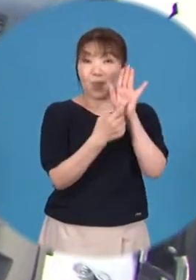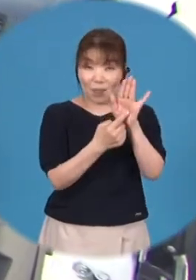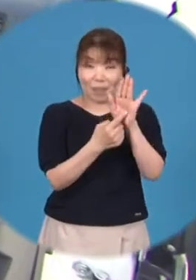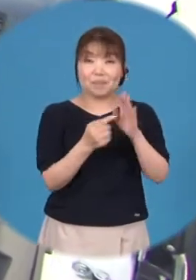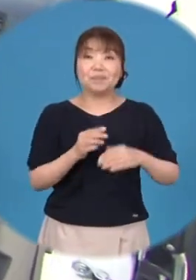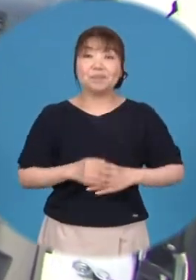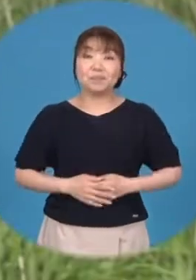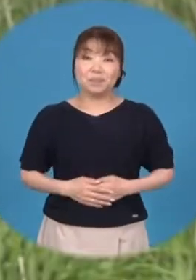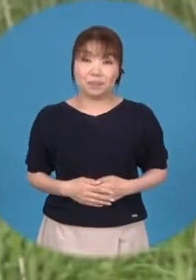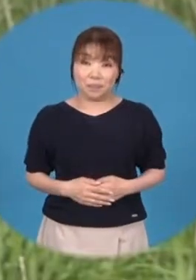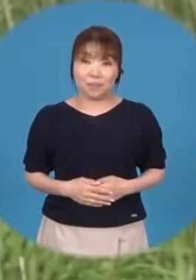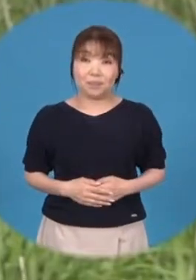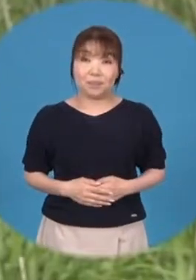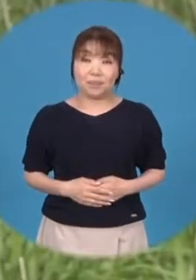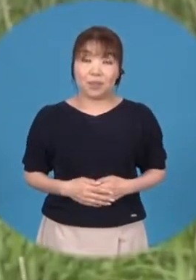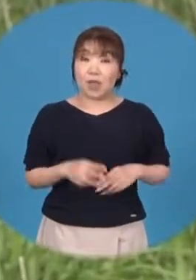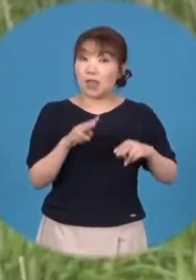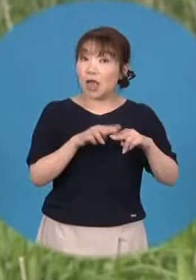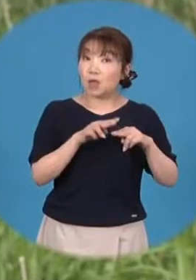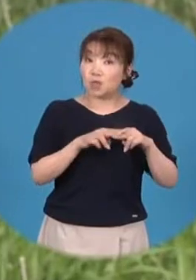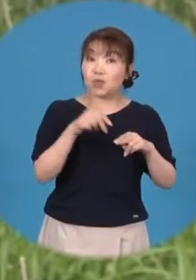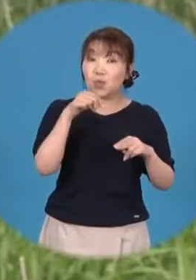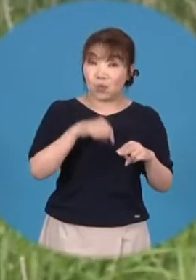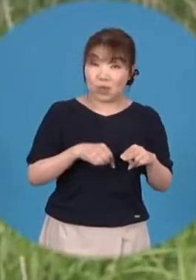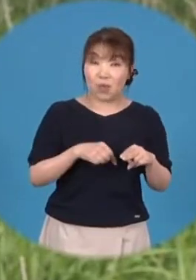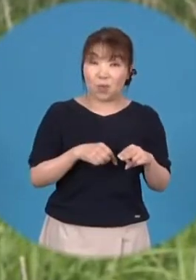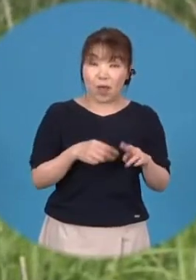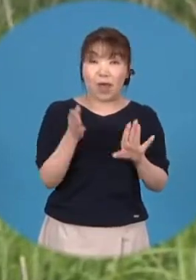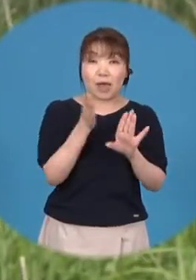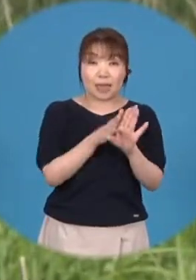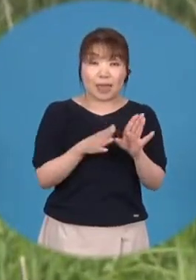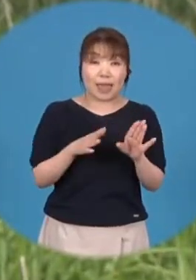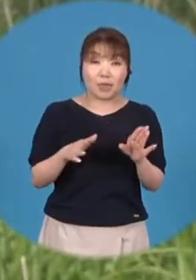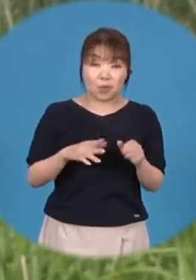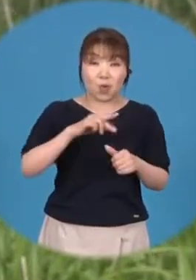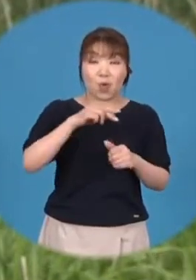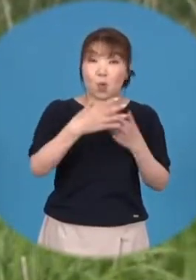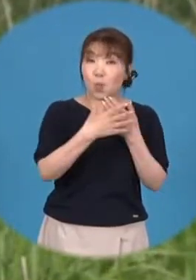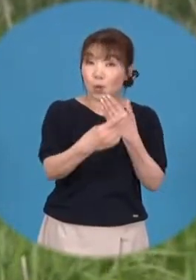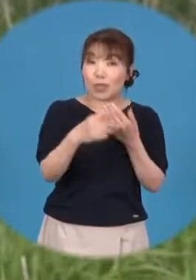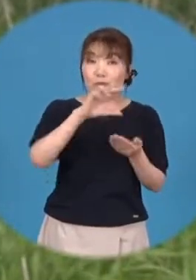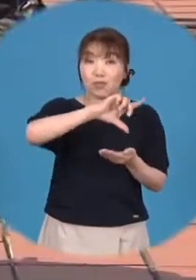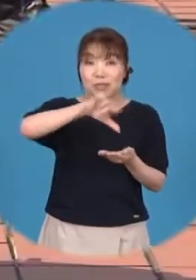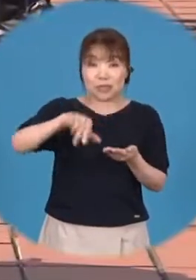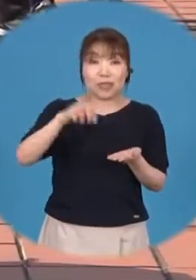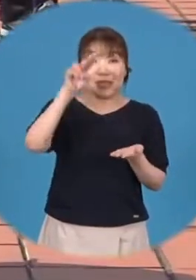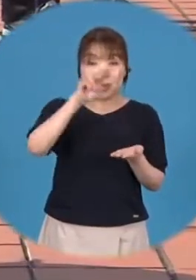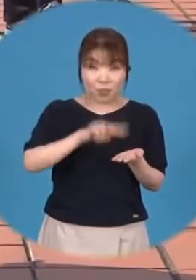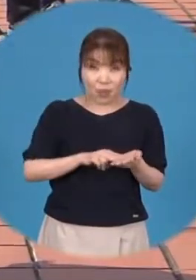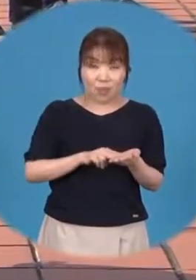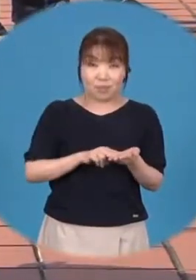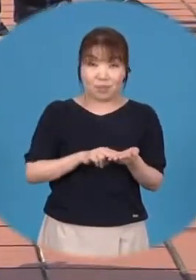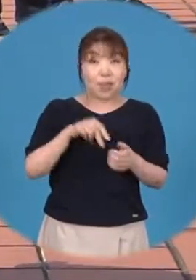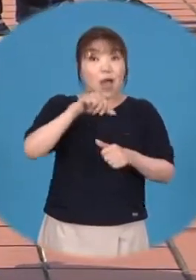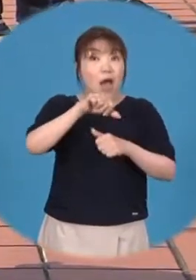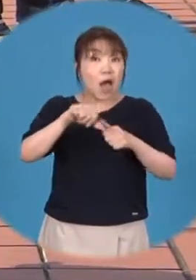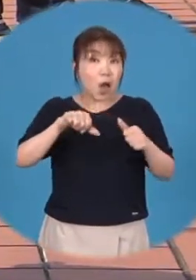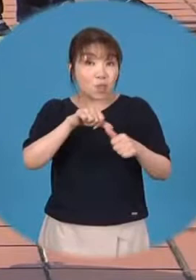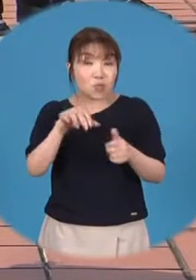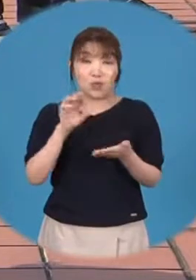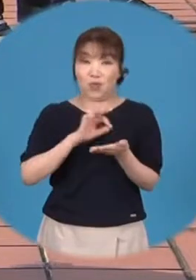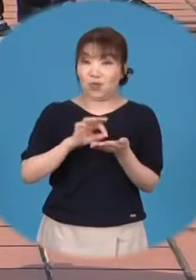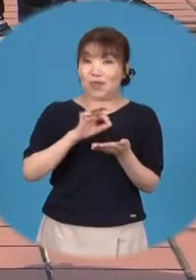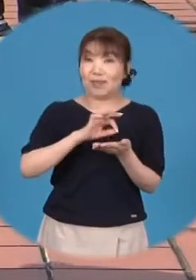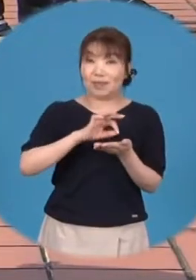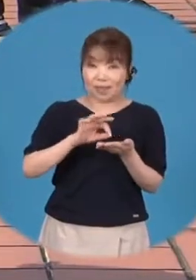。 垂井町では県の重点モデル区域に指定されまして、ピリカというアプリを